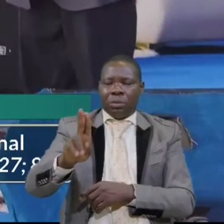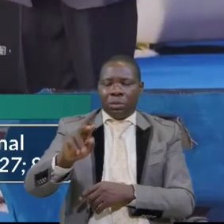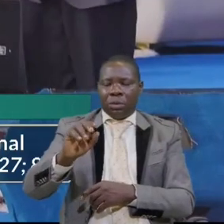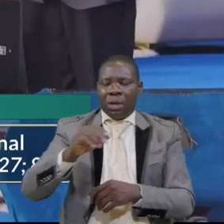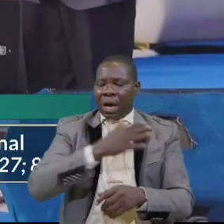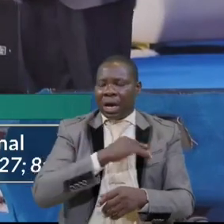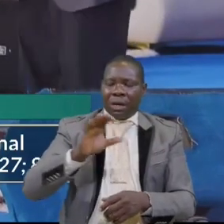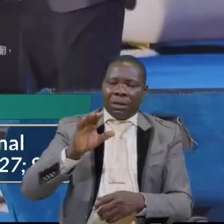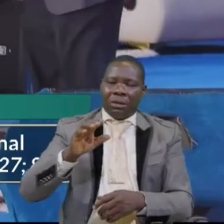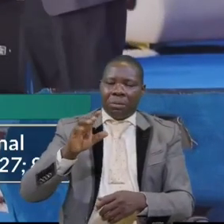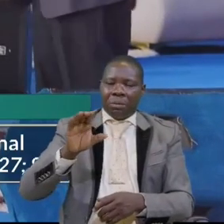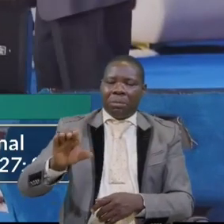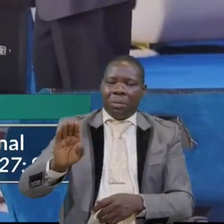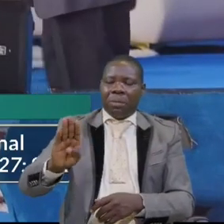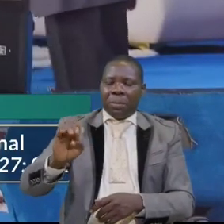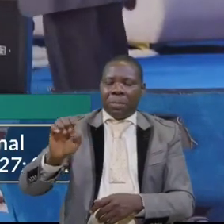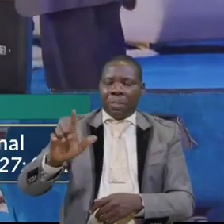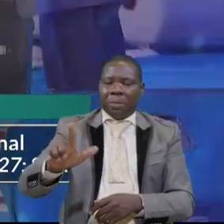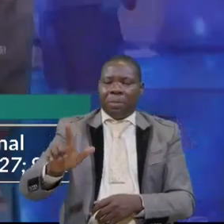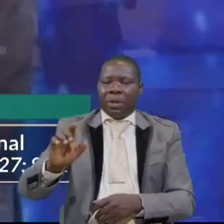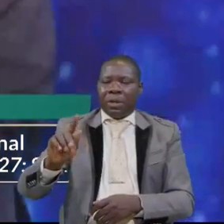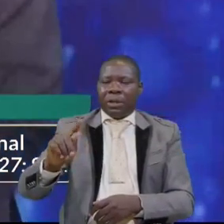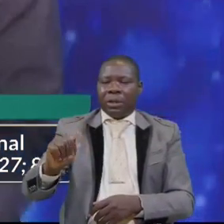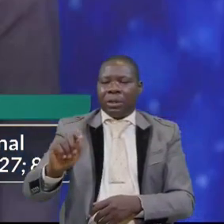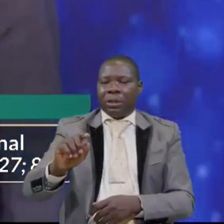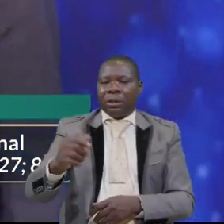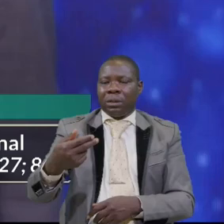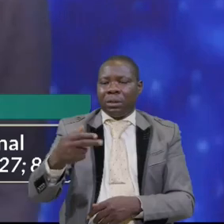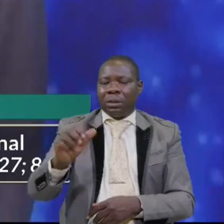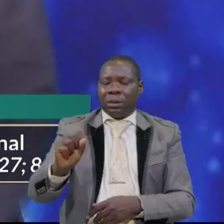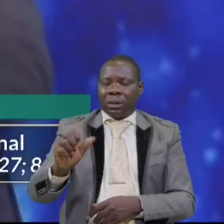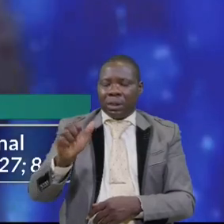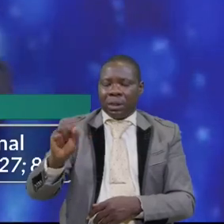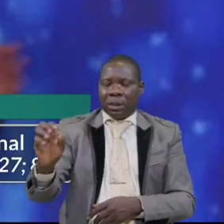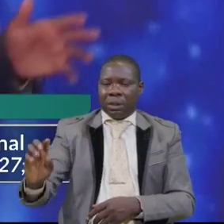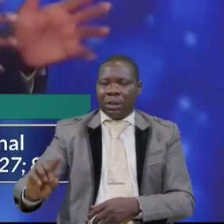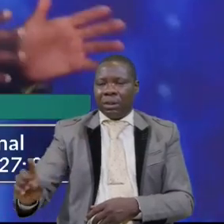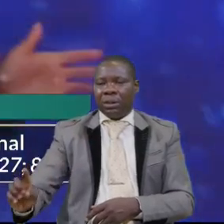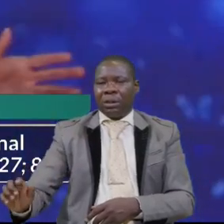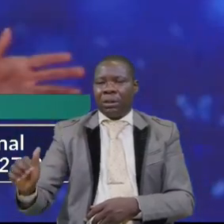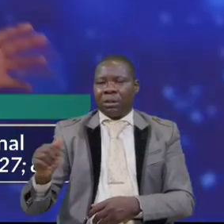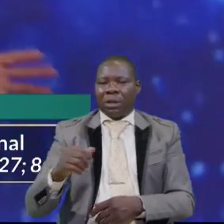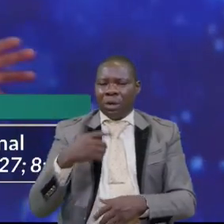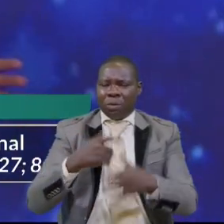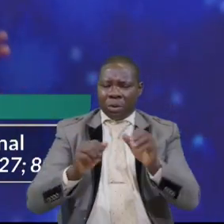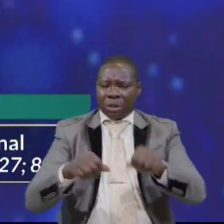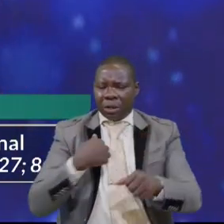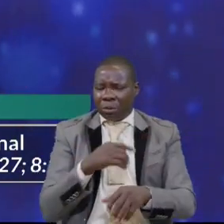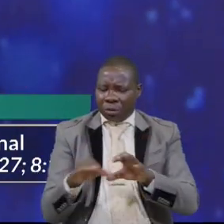et maintenant, il a dit, cet homme, qu'est-ce que nous allons faire de cet homme? Nous allons nous débarrasser de lui. Et